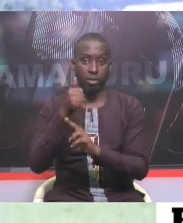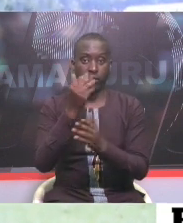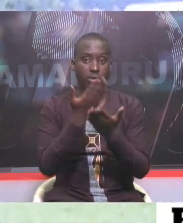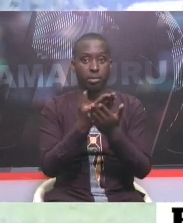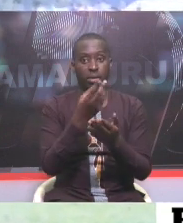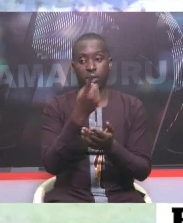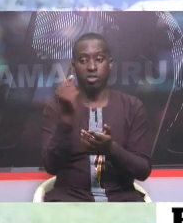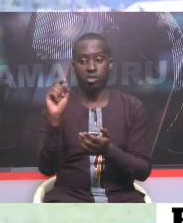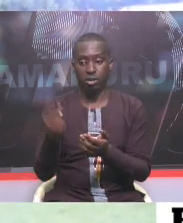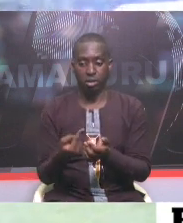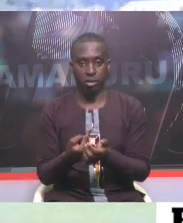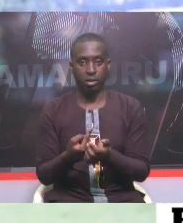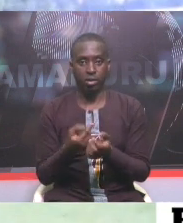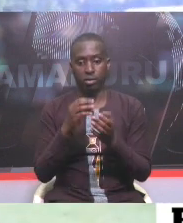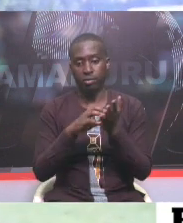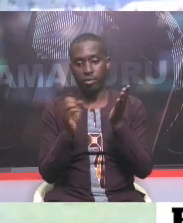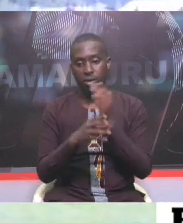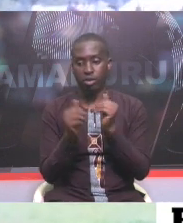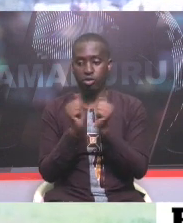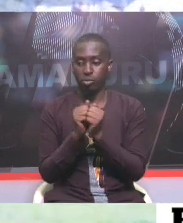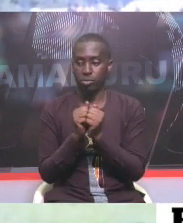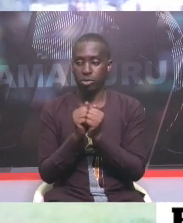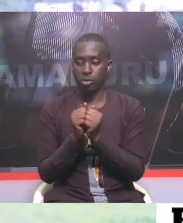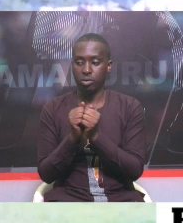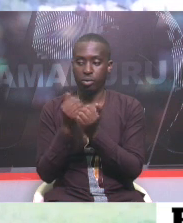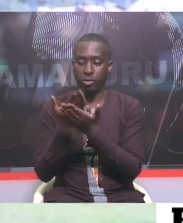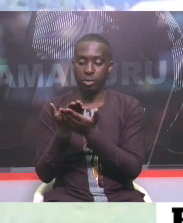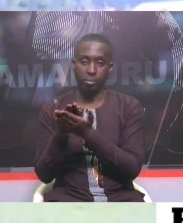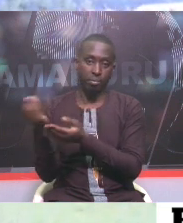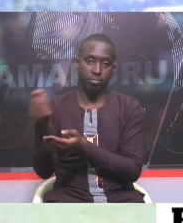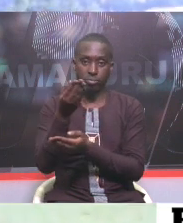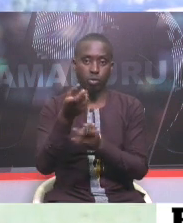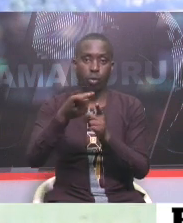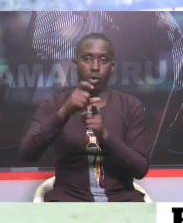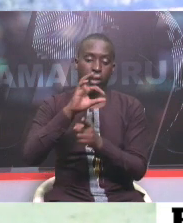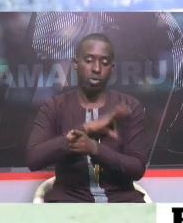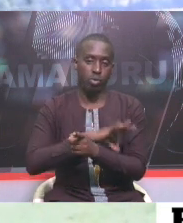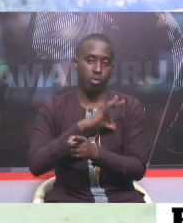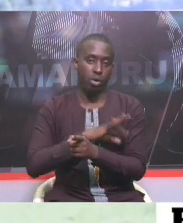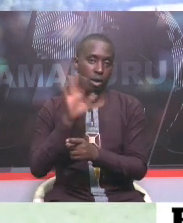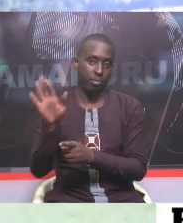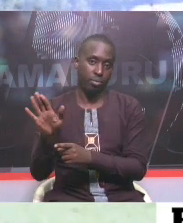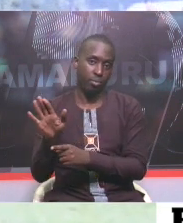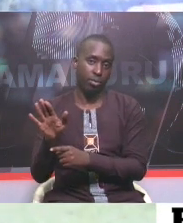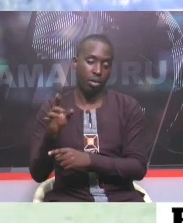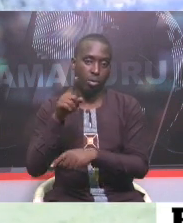100,000 yukuye 10,000 wagujije bya kosiyo ugakuraho n'inyungu ya wabyungukiye yo watse 100,000